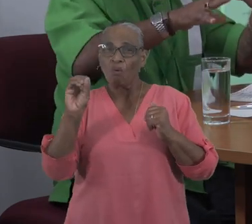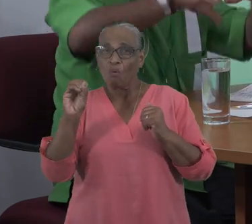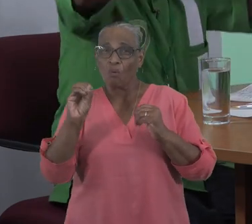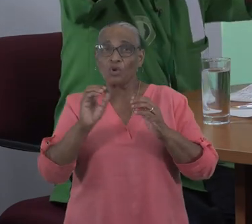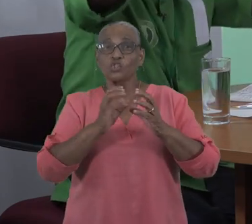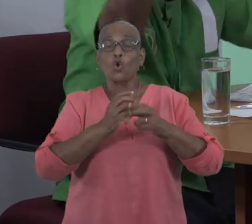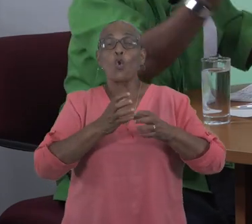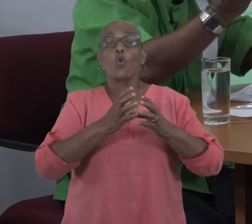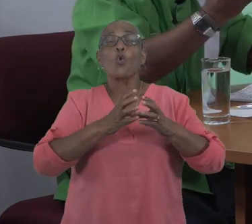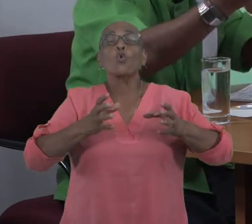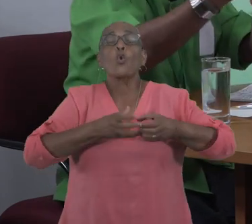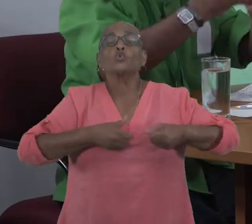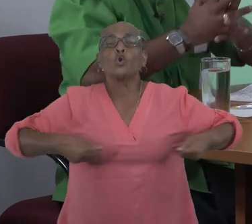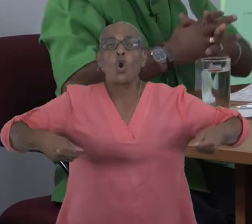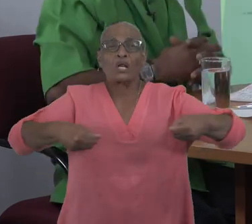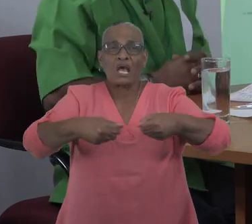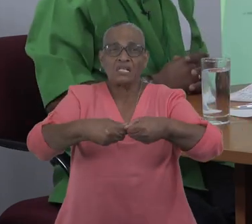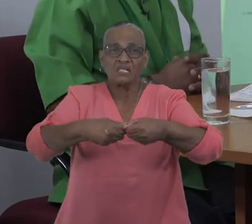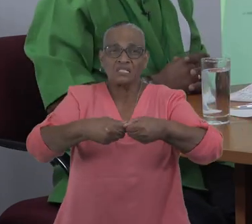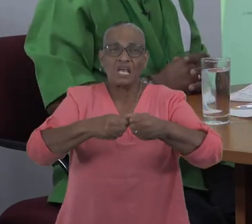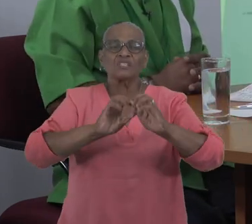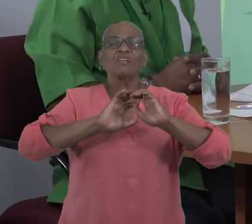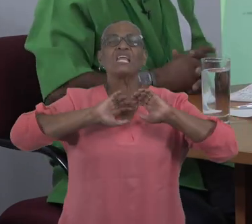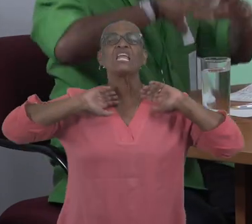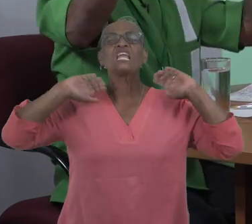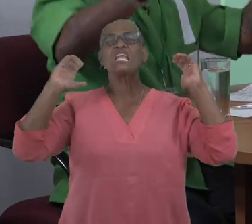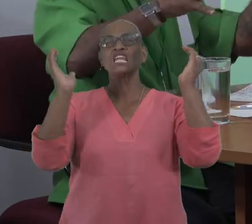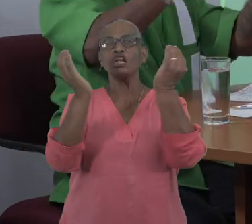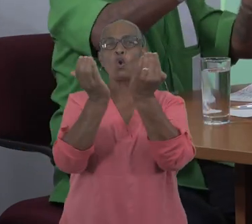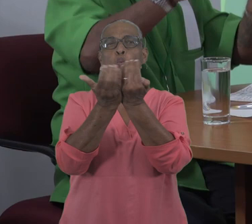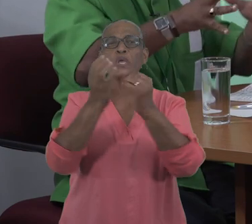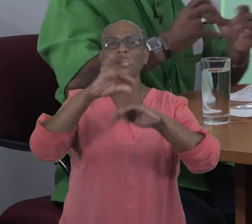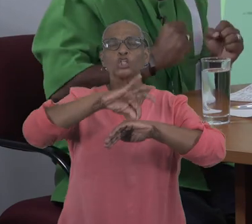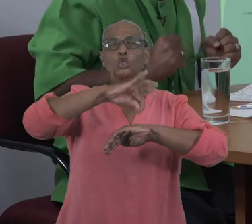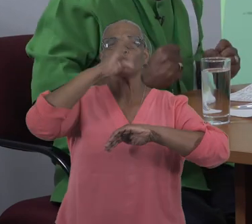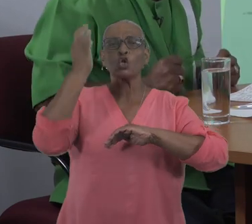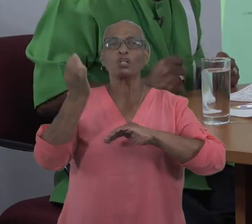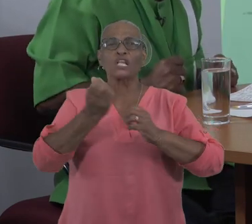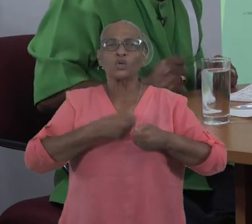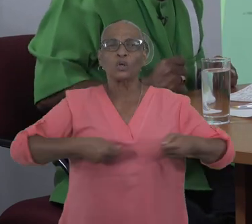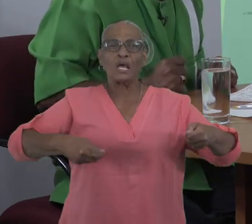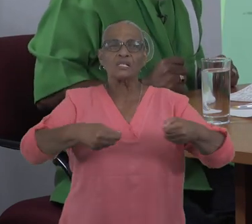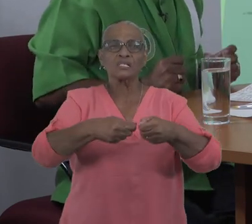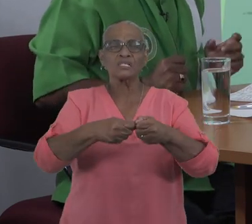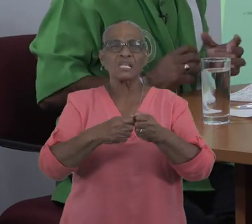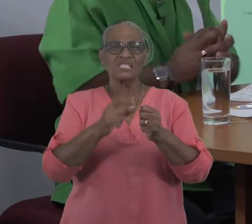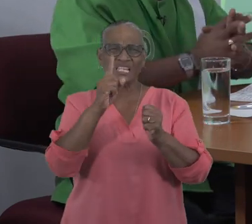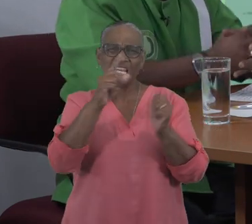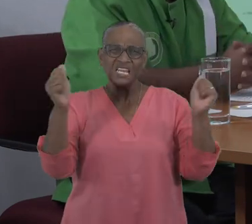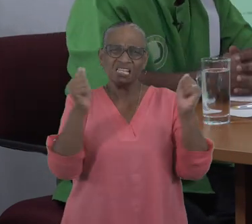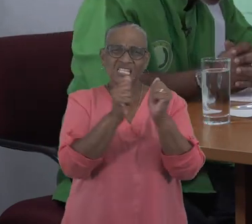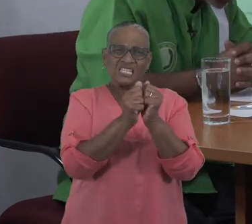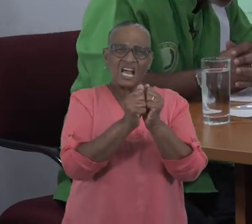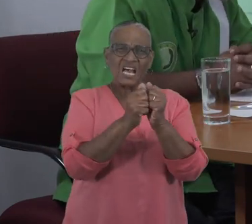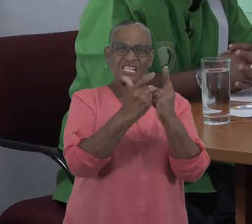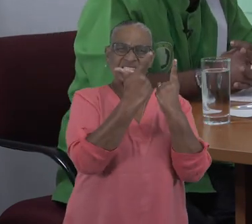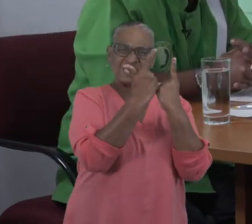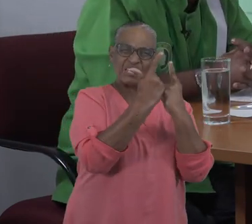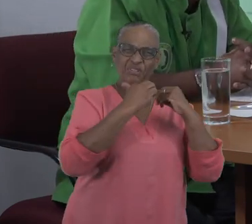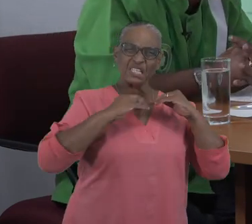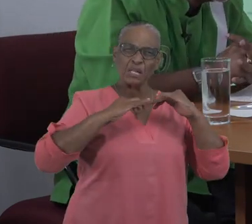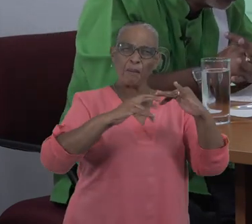WHO na mama orga. Dat me bij het vorige keer. Ba. Van heel grond op een gezondheid orga. En de man dat hier per jaar